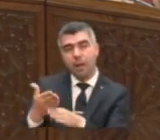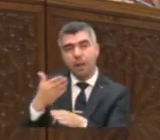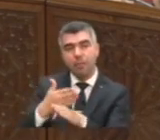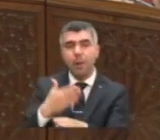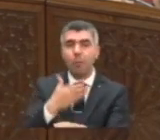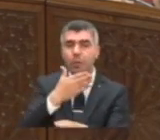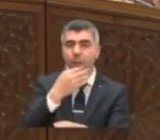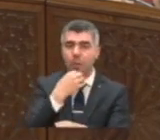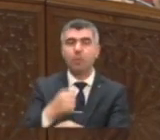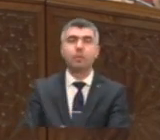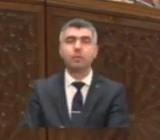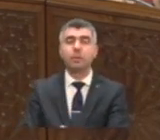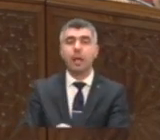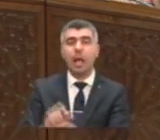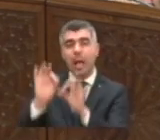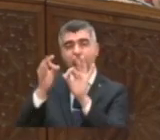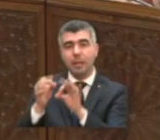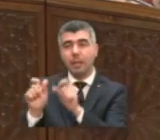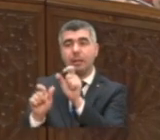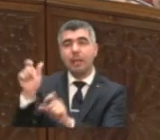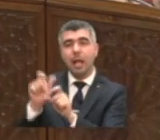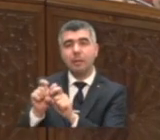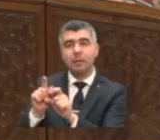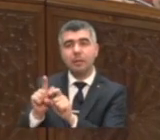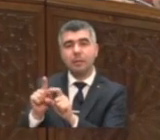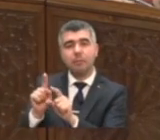المستقبل، عدد المشاركين تقريبا